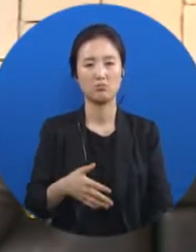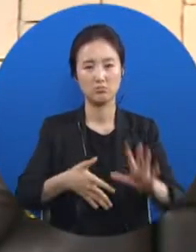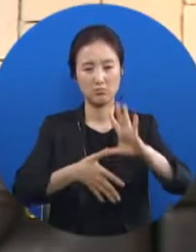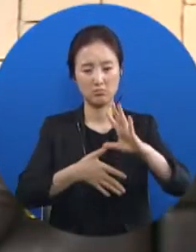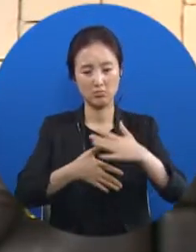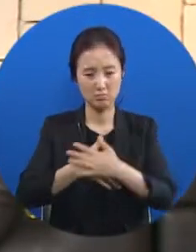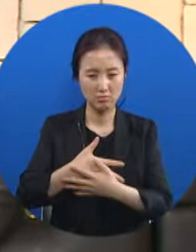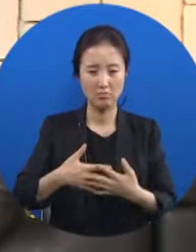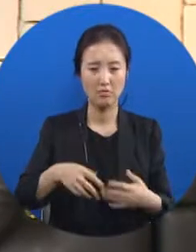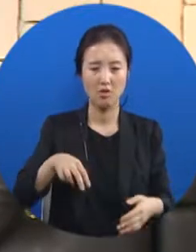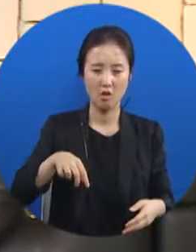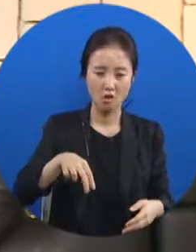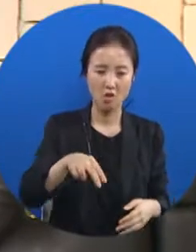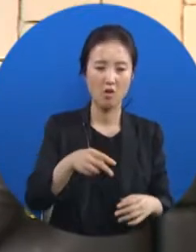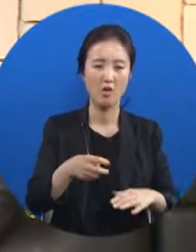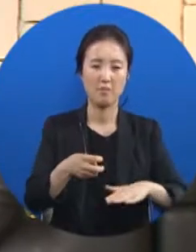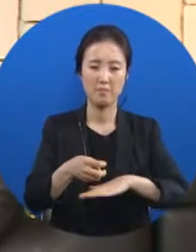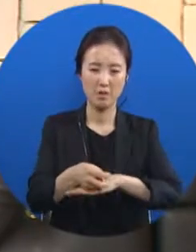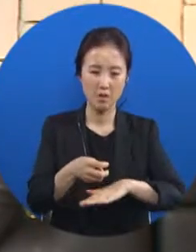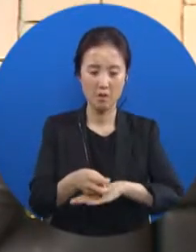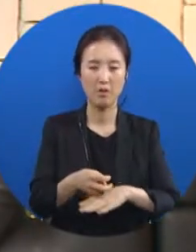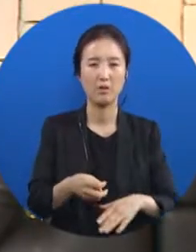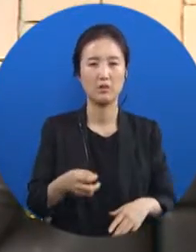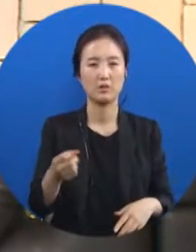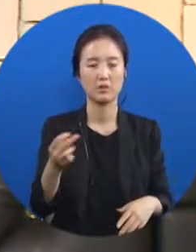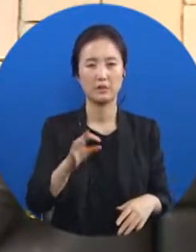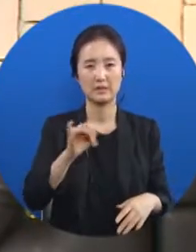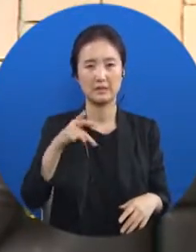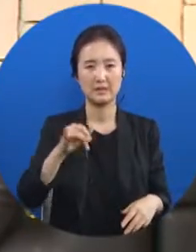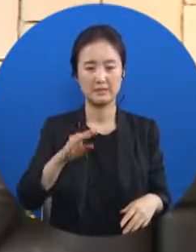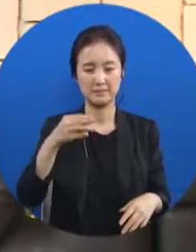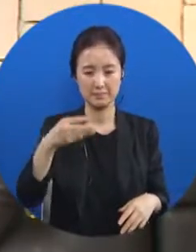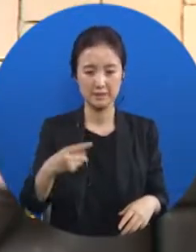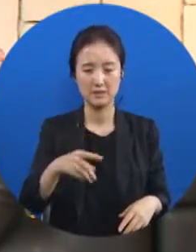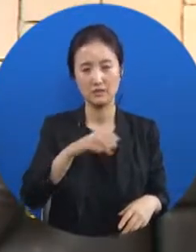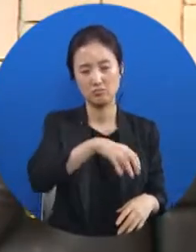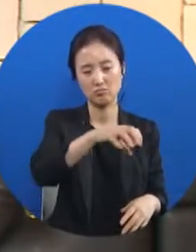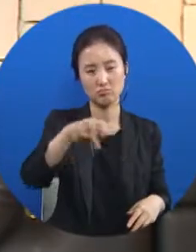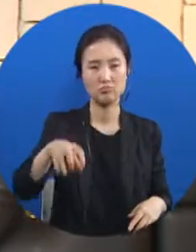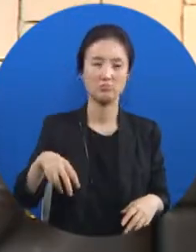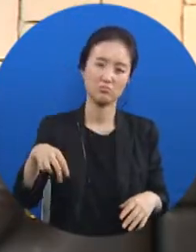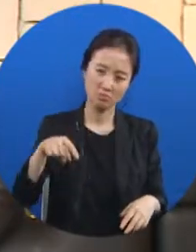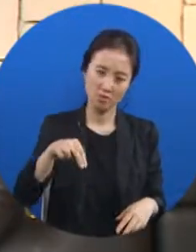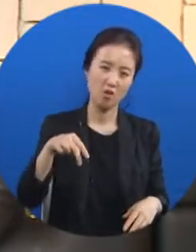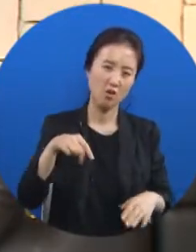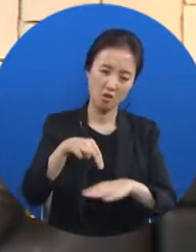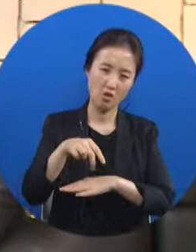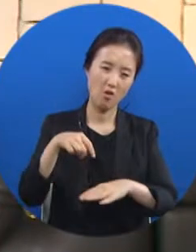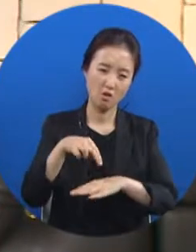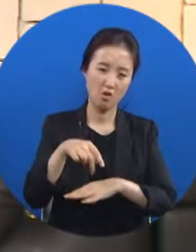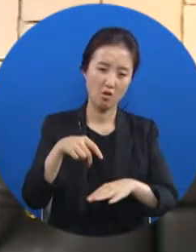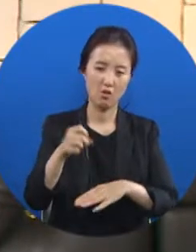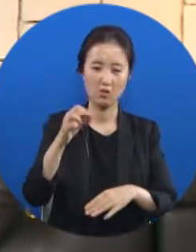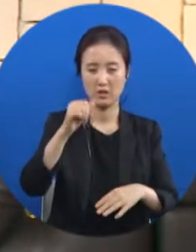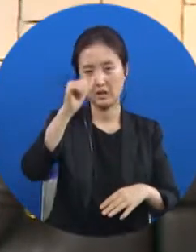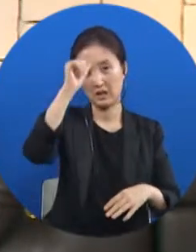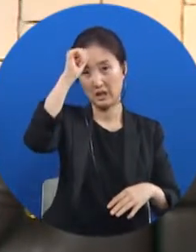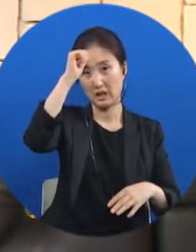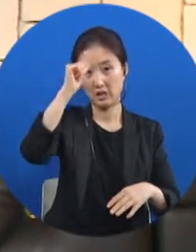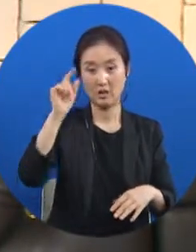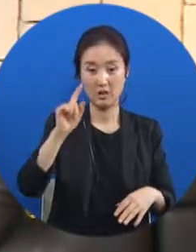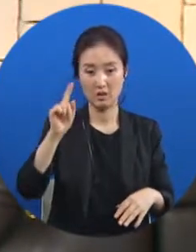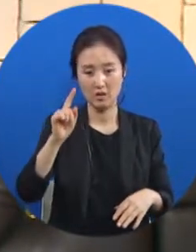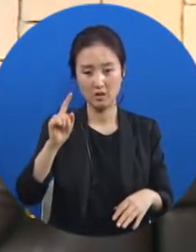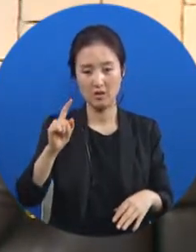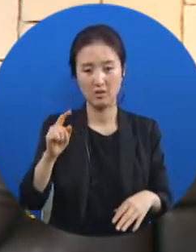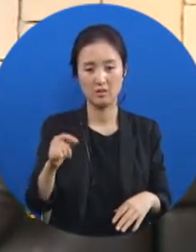걷다가 버스 타다 그리고 또 뭐 이집트 쪽 갔었고요. 거기서 이제 다 걸어 다녔죠. 그다음에 인도는 저 뉴델리 방콕에서